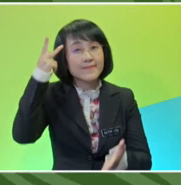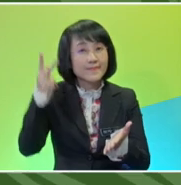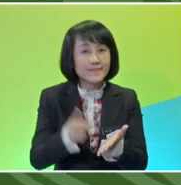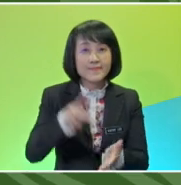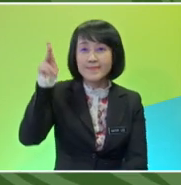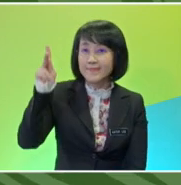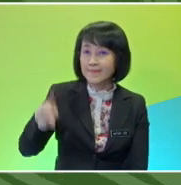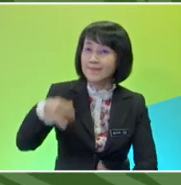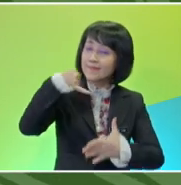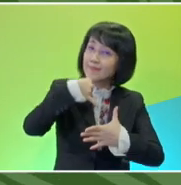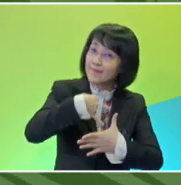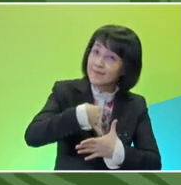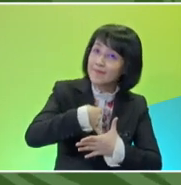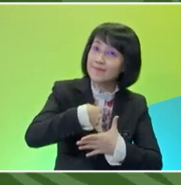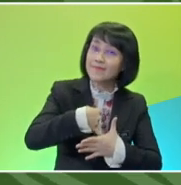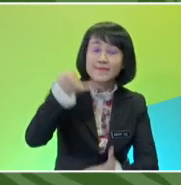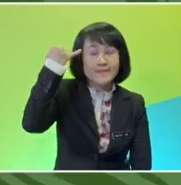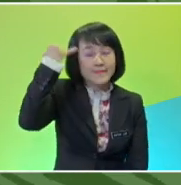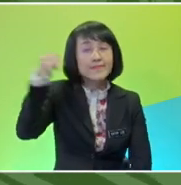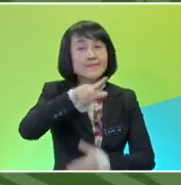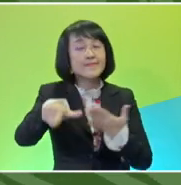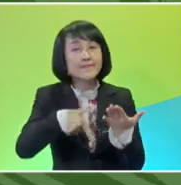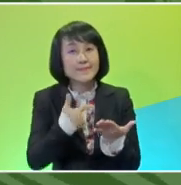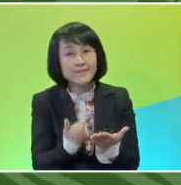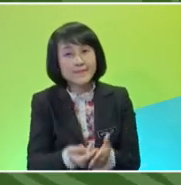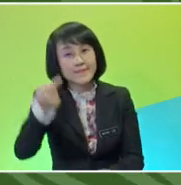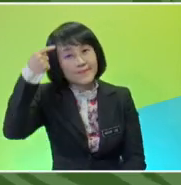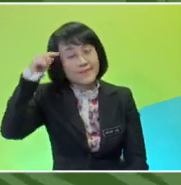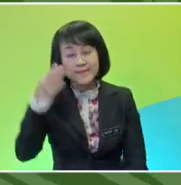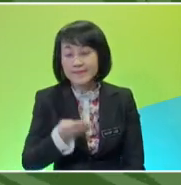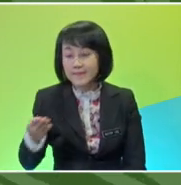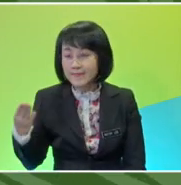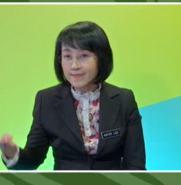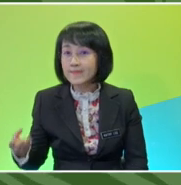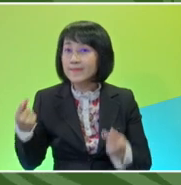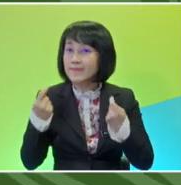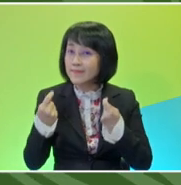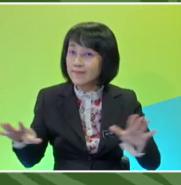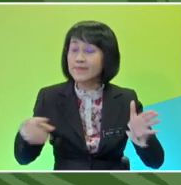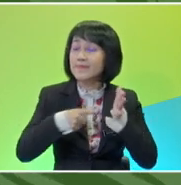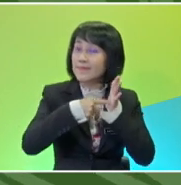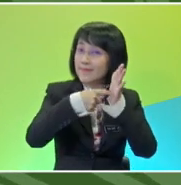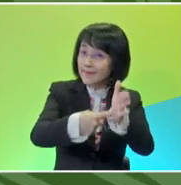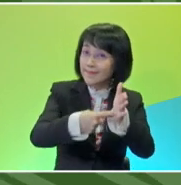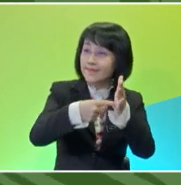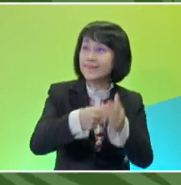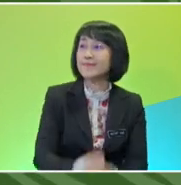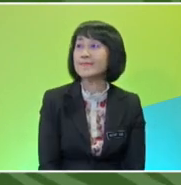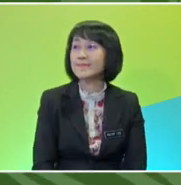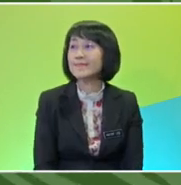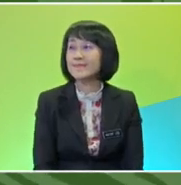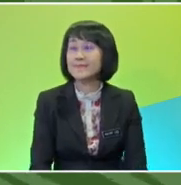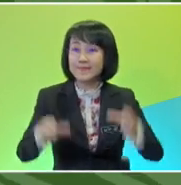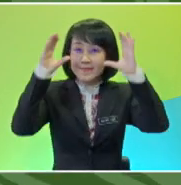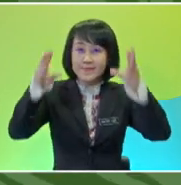isi ee ide keseluruhan bagi bahan-bahan yang telah dipaparkan jadi Mengapa tidak diberi